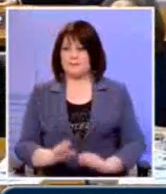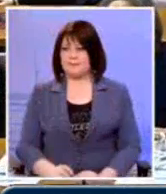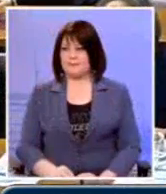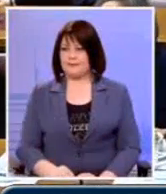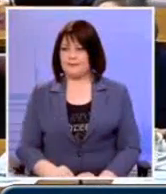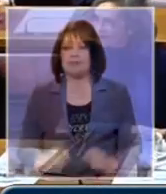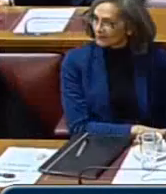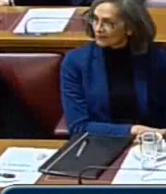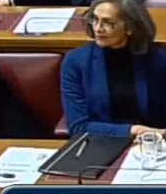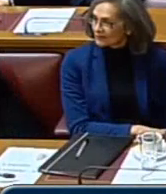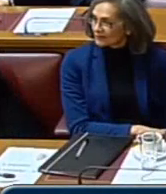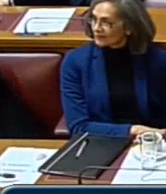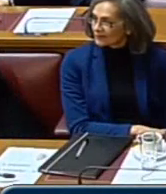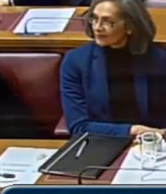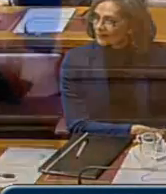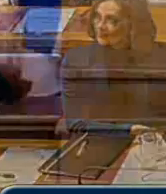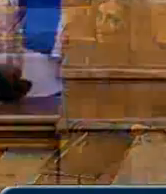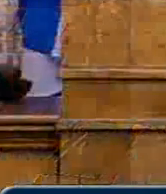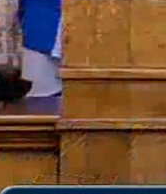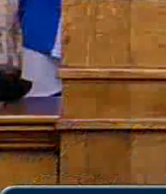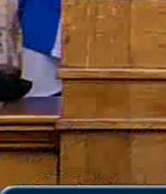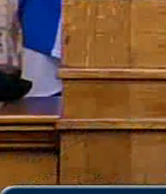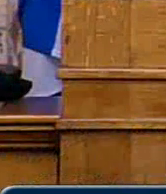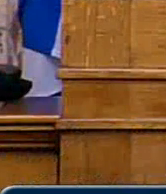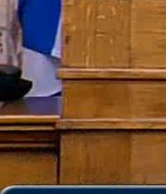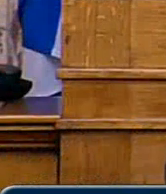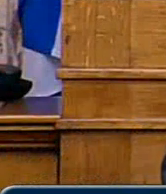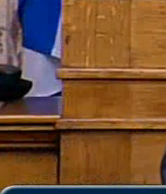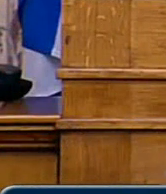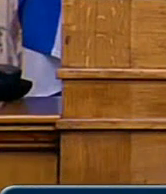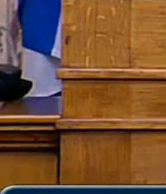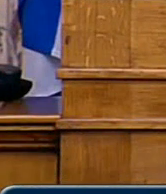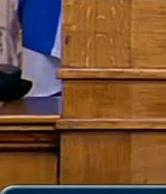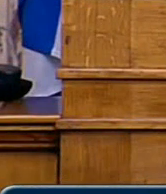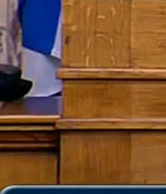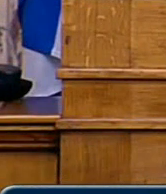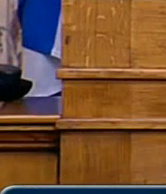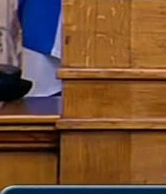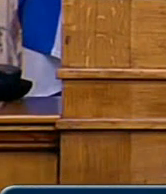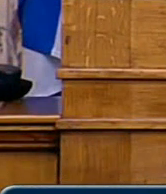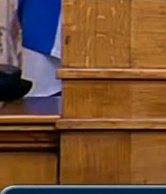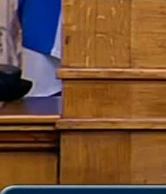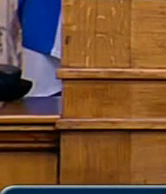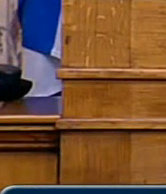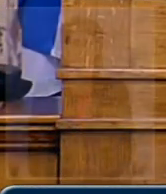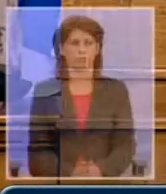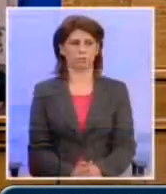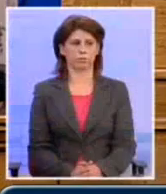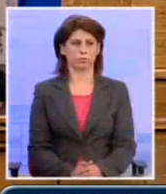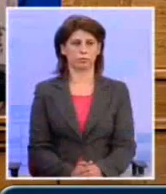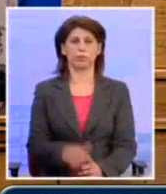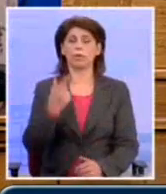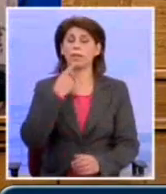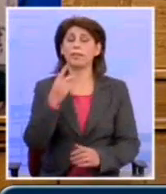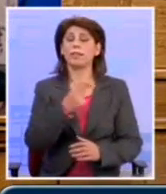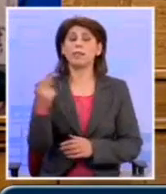Επομένως, η νέα Κομισιόν πώς θα αντιμετωπίσει αυτό το, τη διαδικασία και αυτό το αίτημα. Τι θα